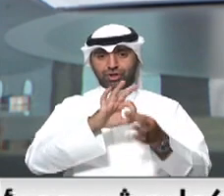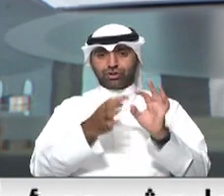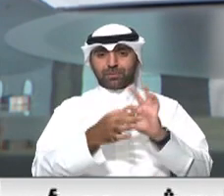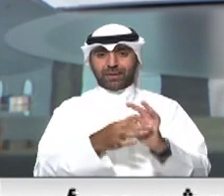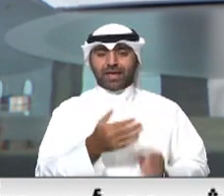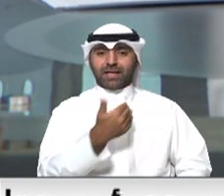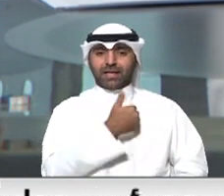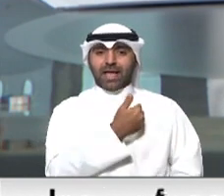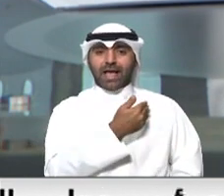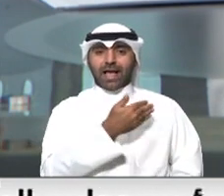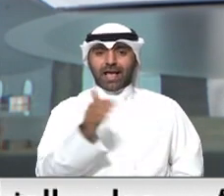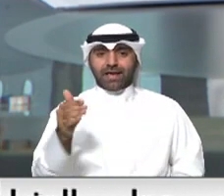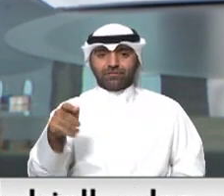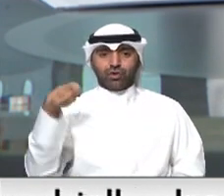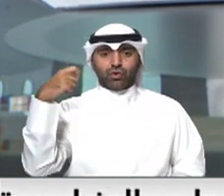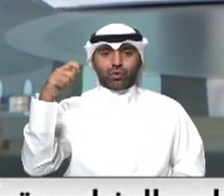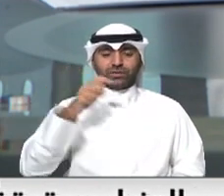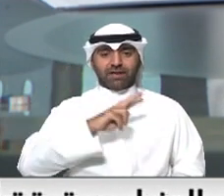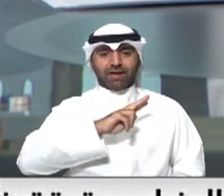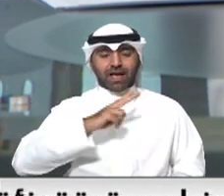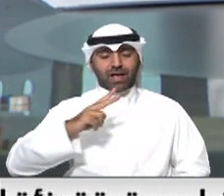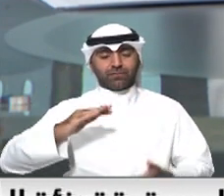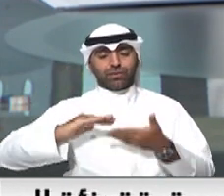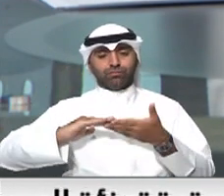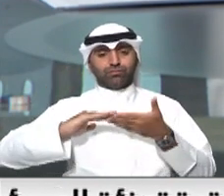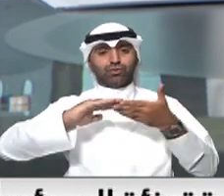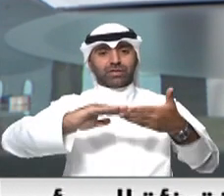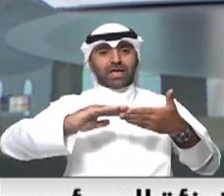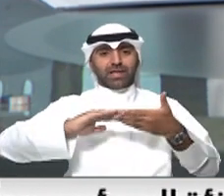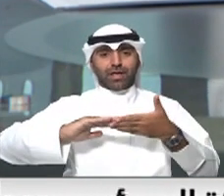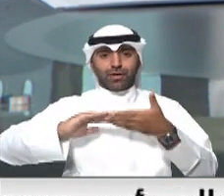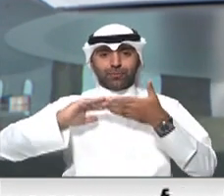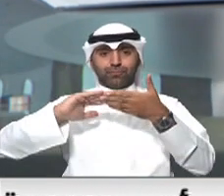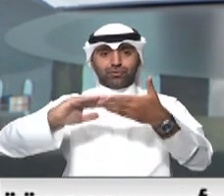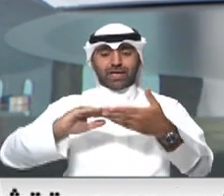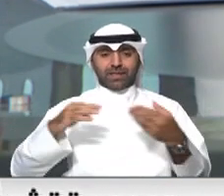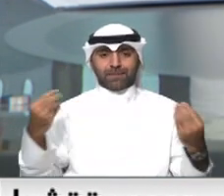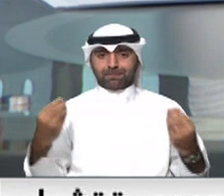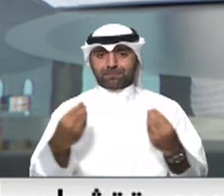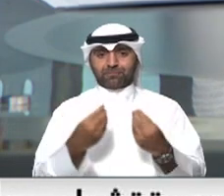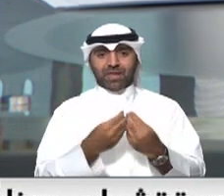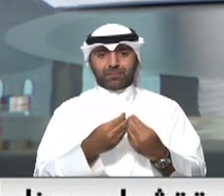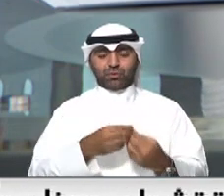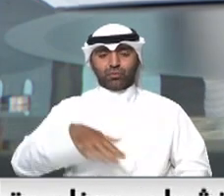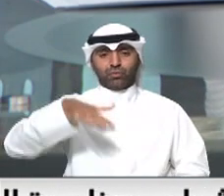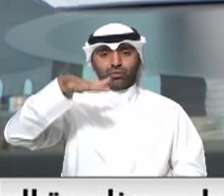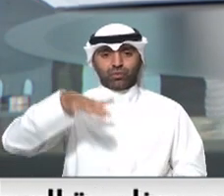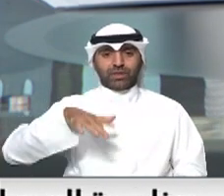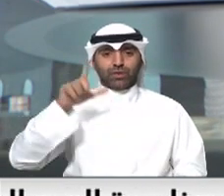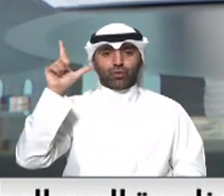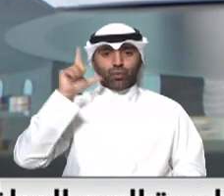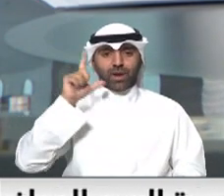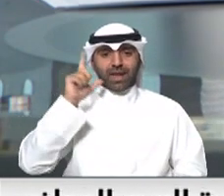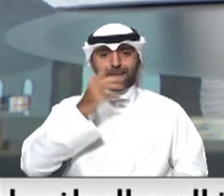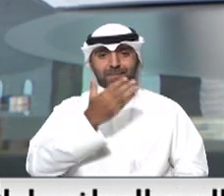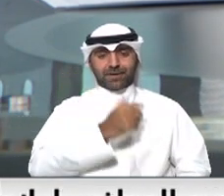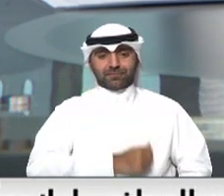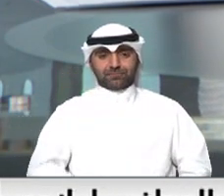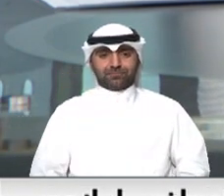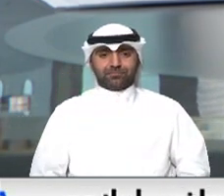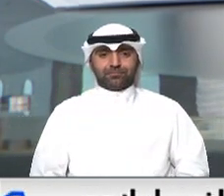الشديد والفيضانات غير المسبوقة التي تعرضت لها مناطق شمال شرق دولة ليبيا الشقيقة.